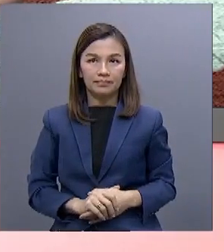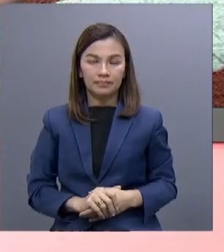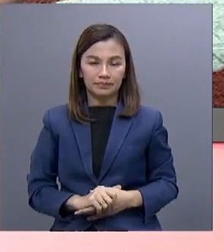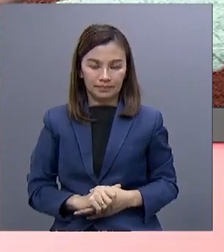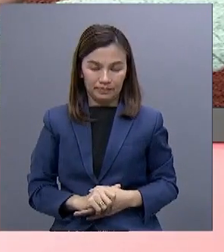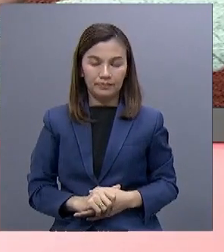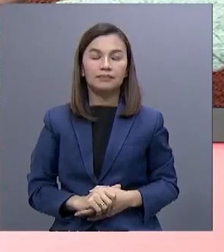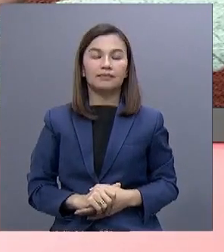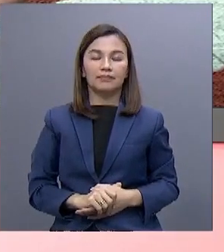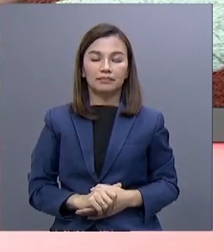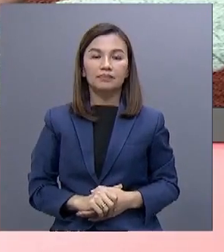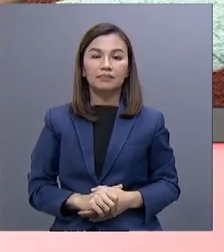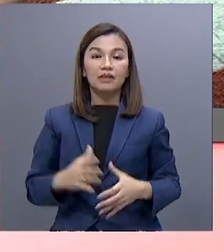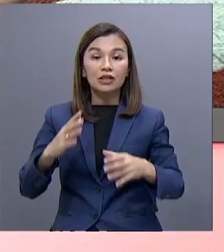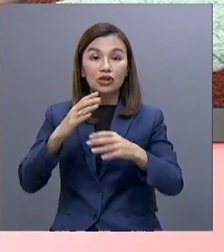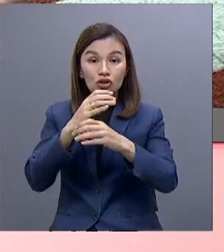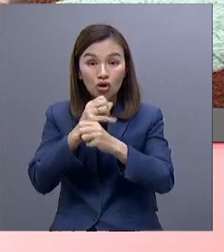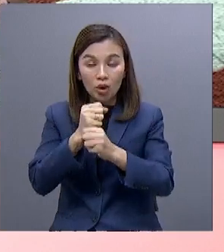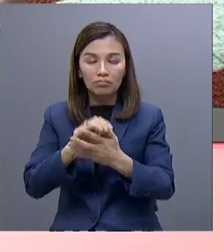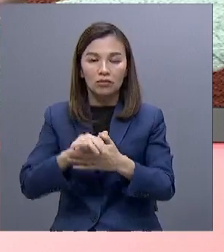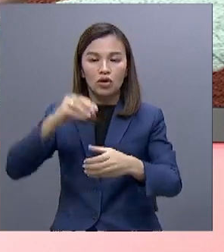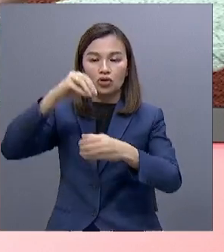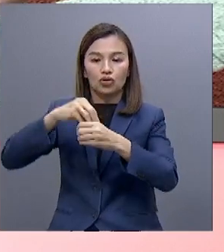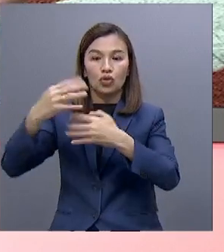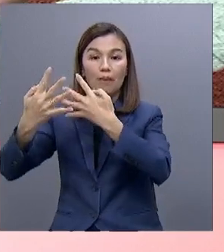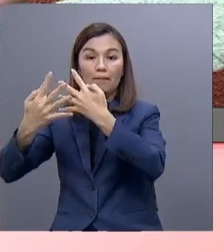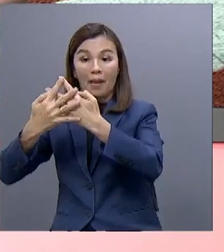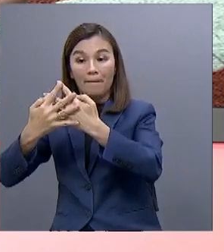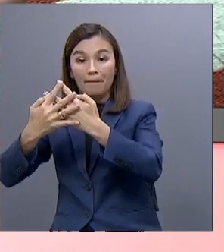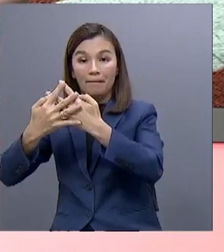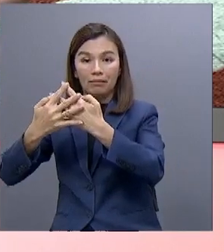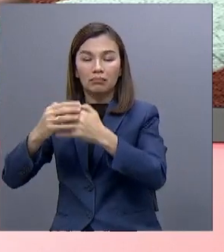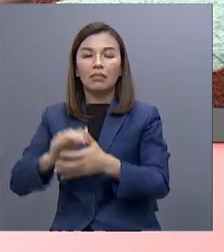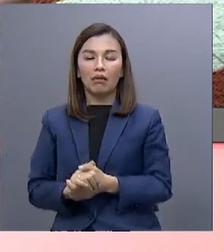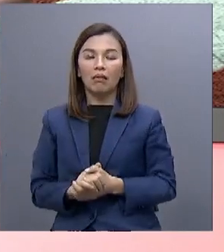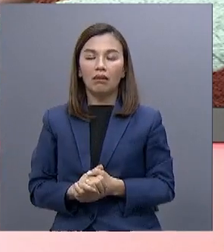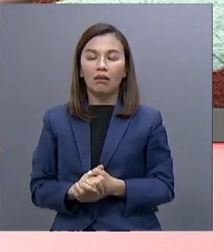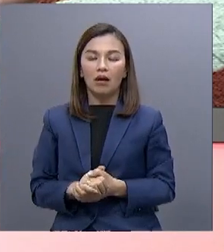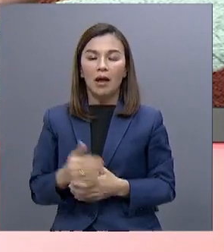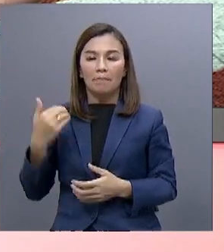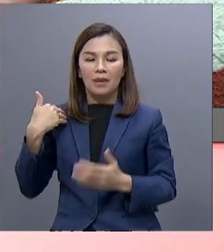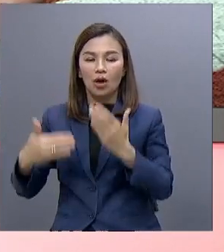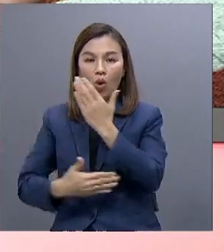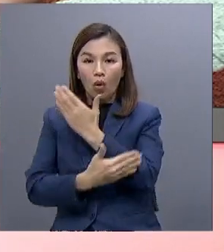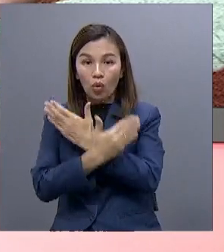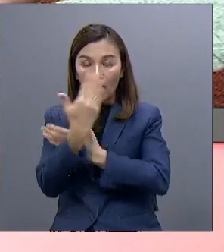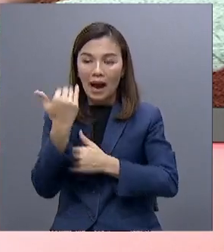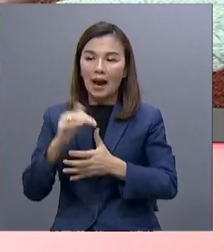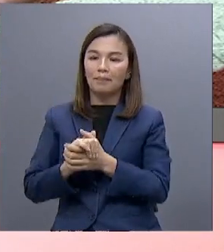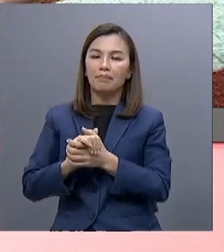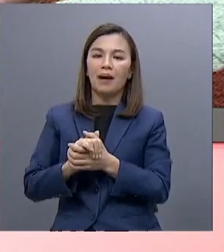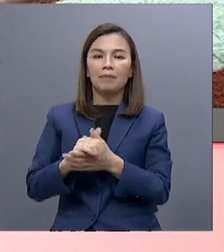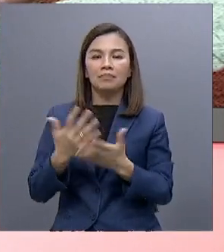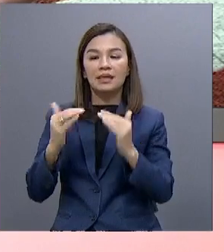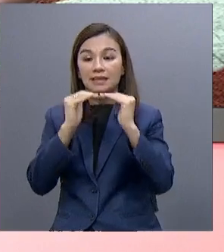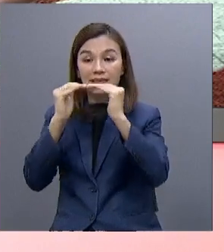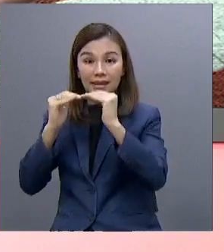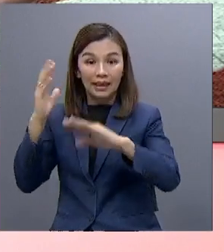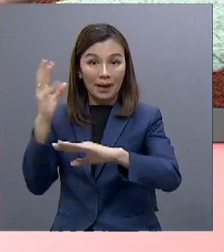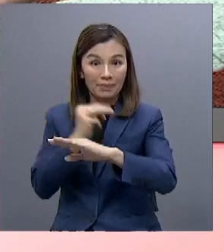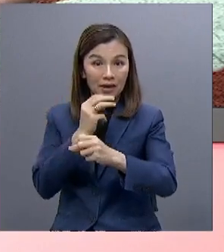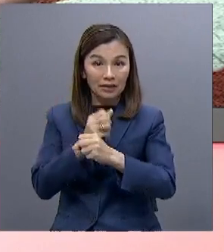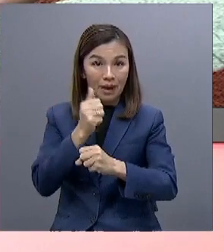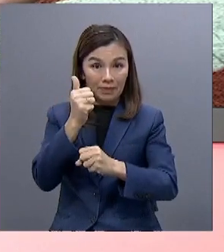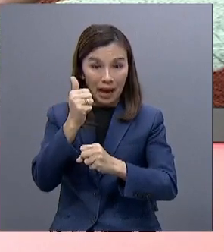ดังนั้นนะคะต่อให้ทรัมป์ต้องเข้าไปอยู่ในเรือนจำก็ยังสามารถใช้สิทธิ์ทางการเมืองได้อย่างเต็มที่รวมถึงการดำรง